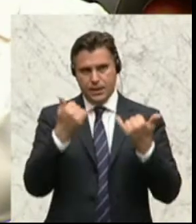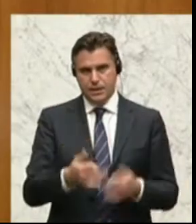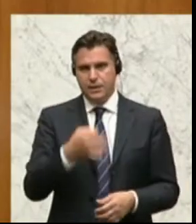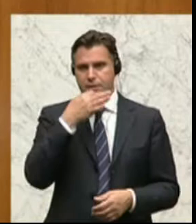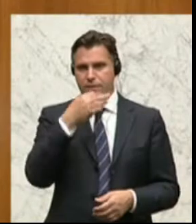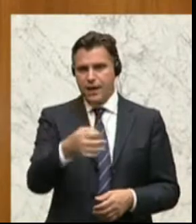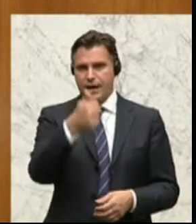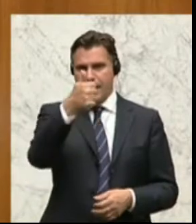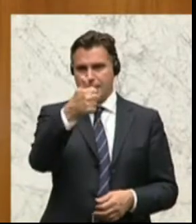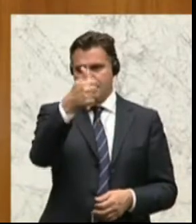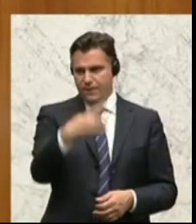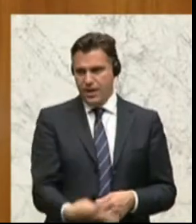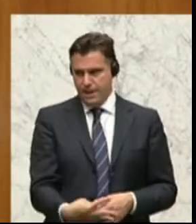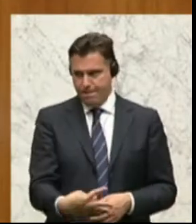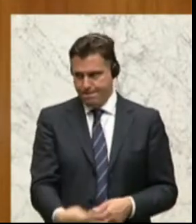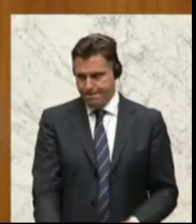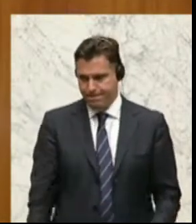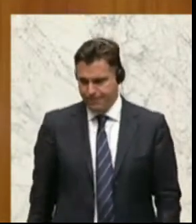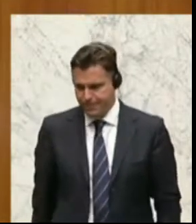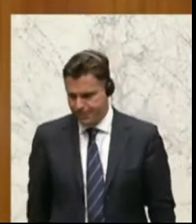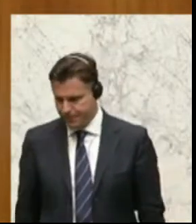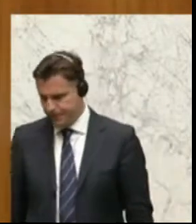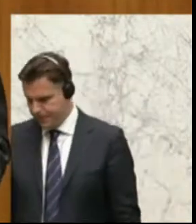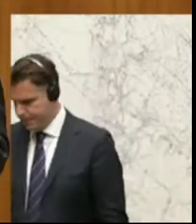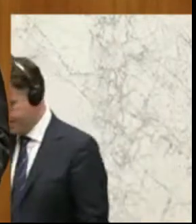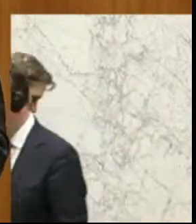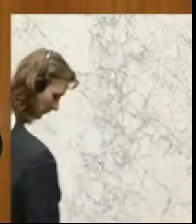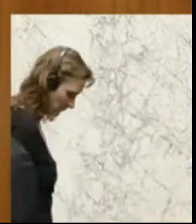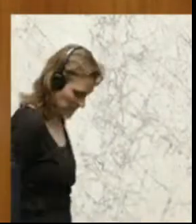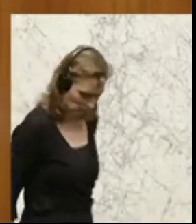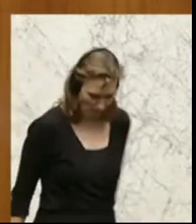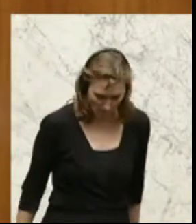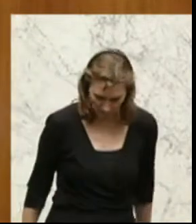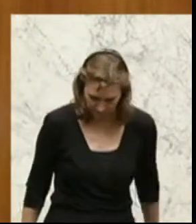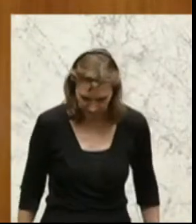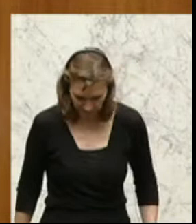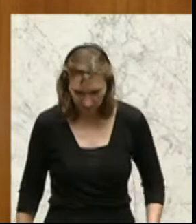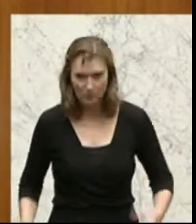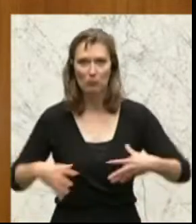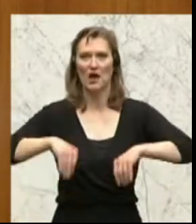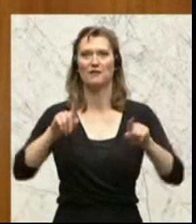4. Wie ich bereits eingangs gesagt habe, geht es mir um eine echte Reform